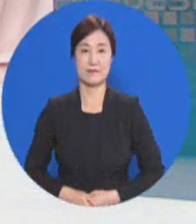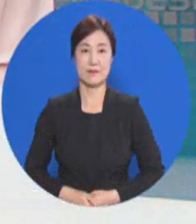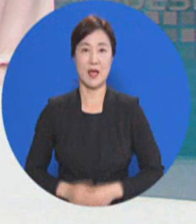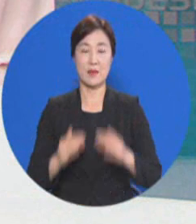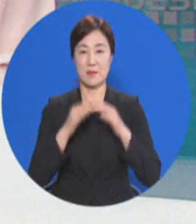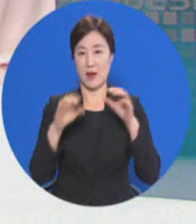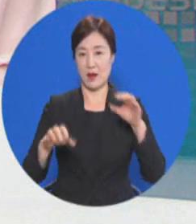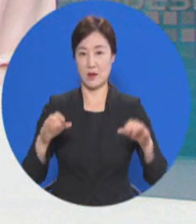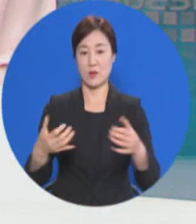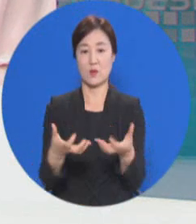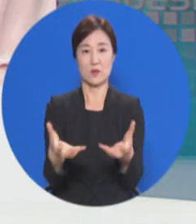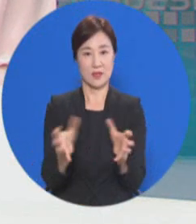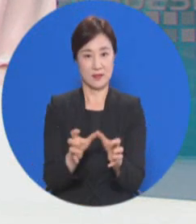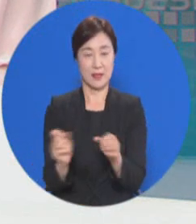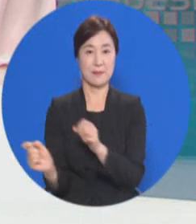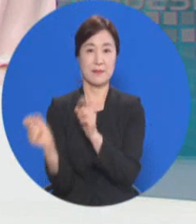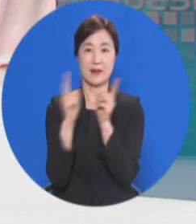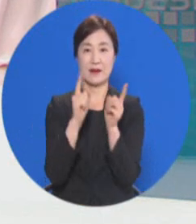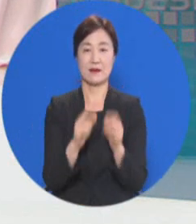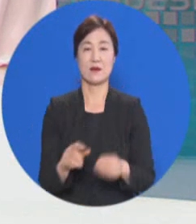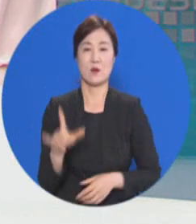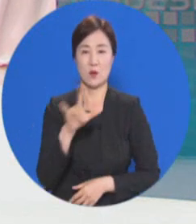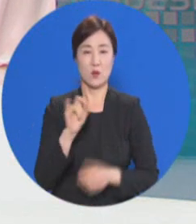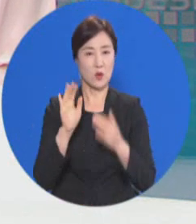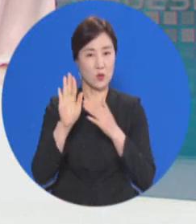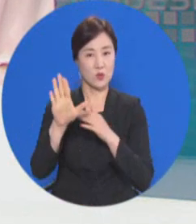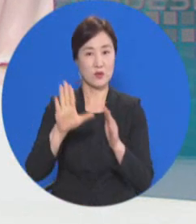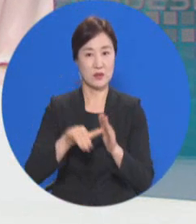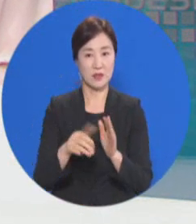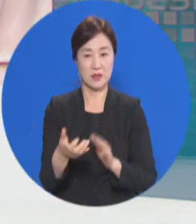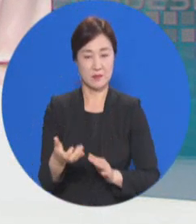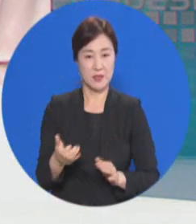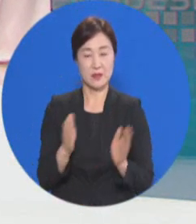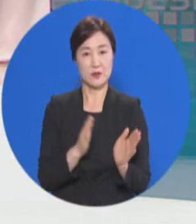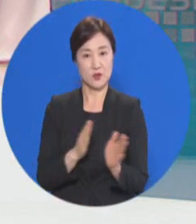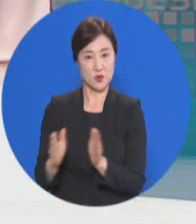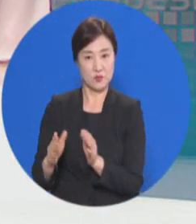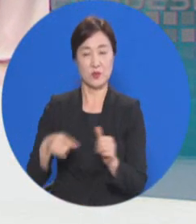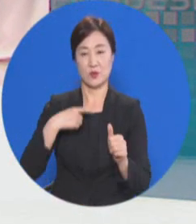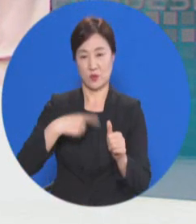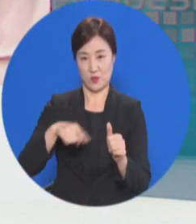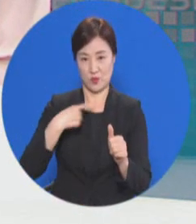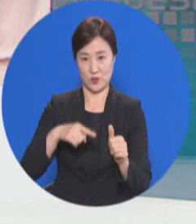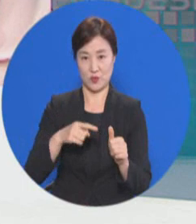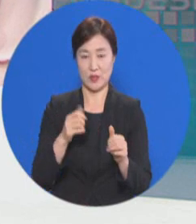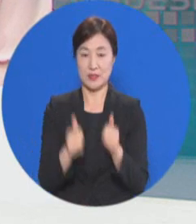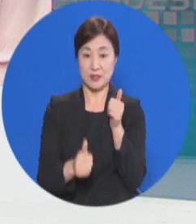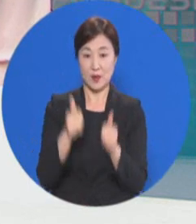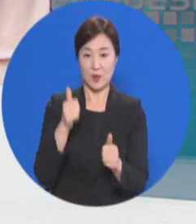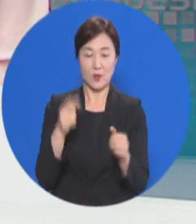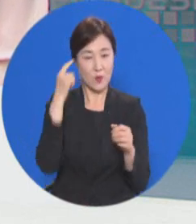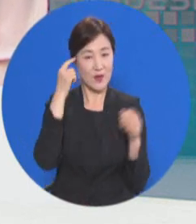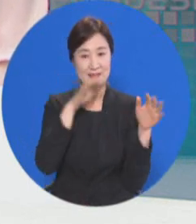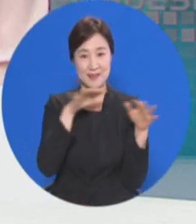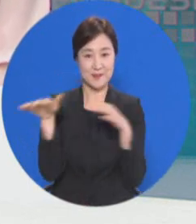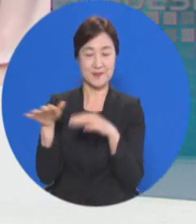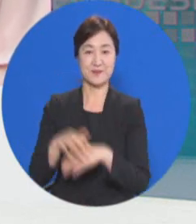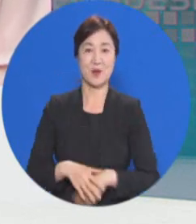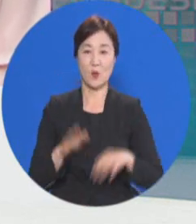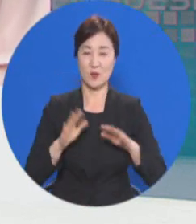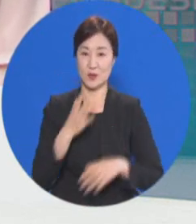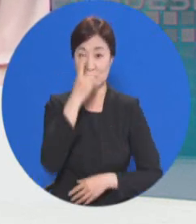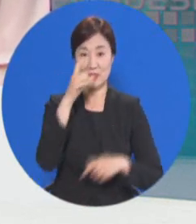마을 공동체를 살려서 포스트 코로나 시기에 교육을 보완해 나가자는 지역의 시도가 주목을 받고 있습니다. 오늘